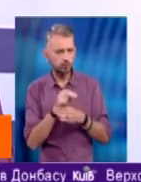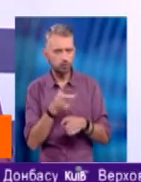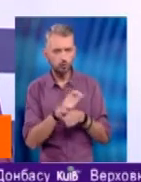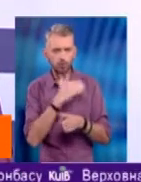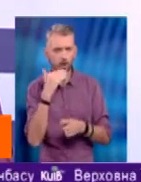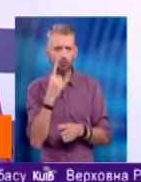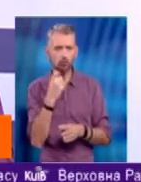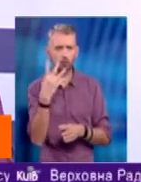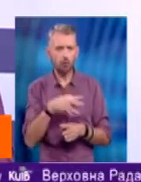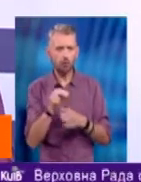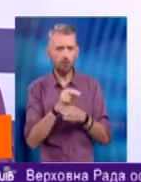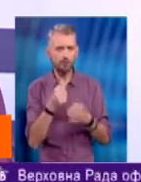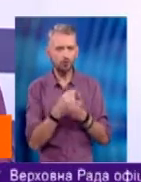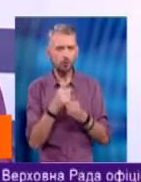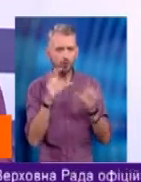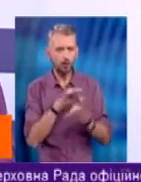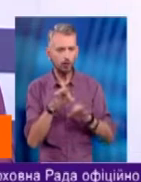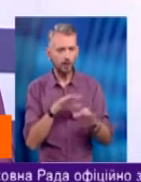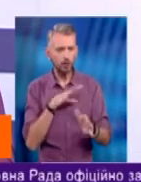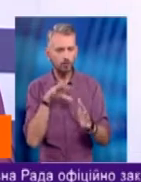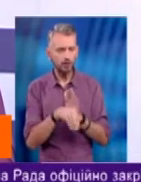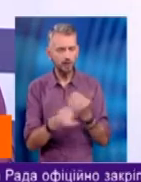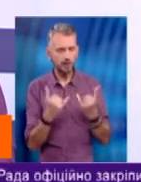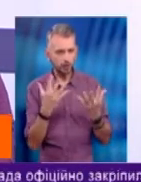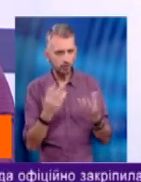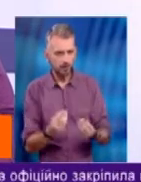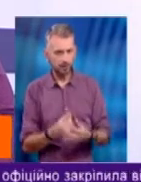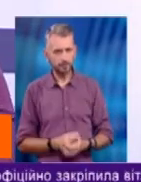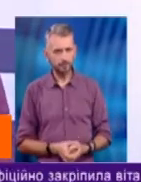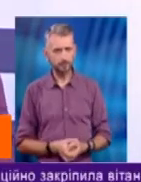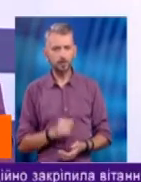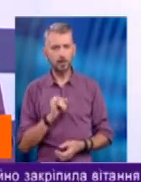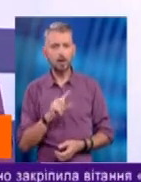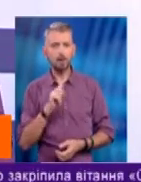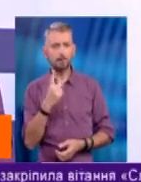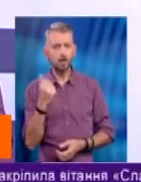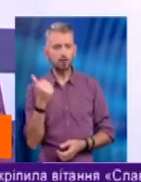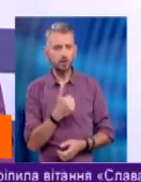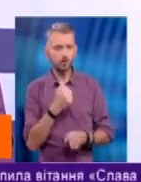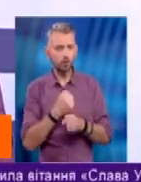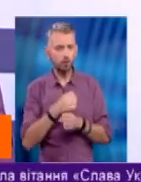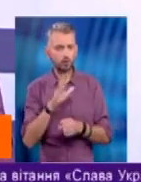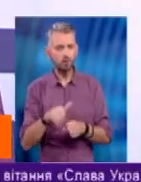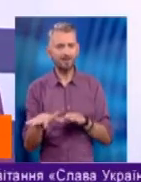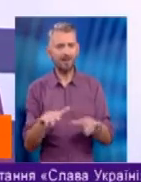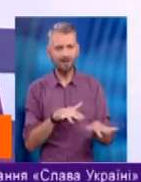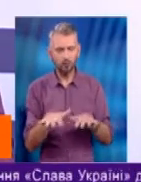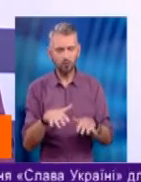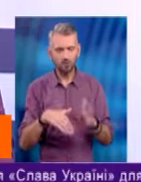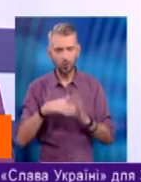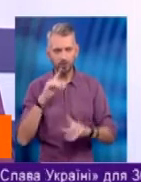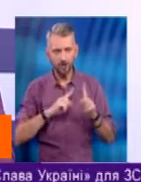140 правок до одного законопроекту було внесено на сьогоднішній день. І на першому тижні роботи після канікул Верховної Ради